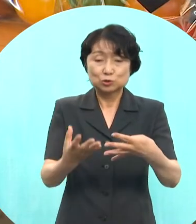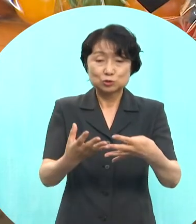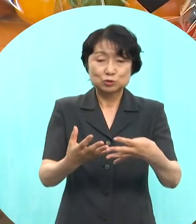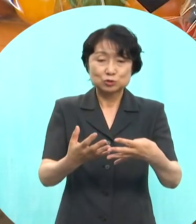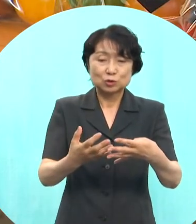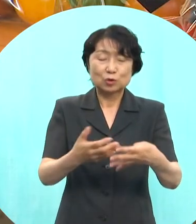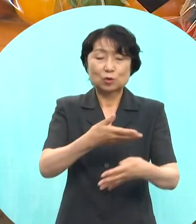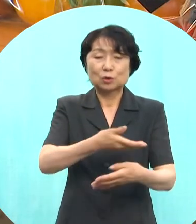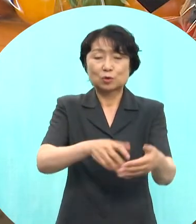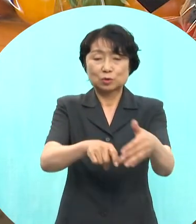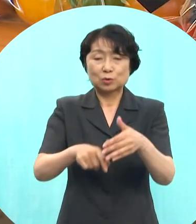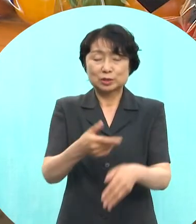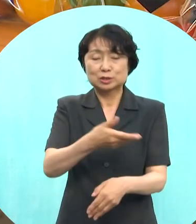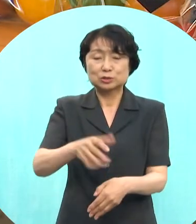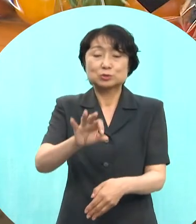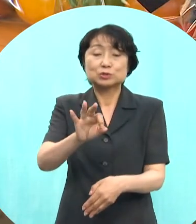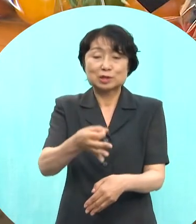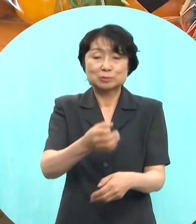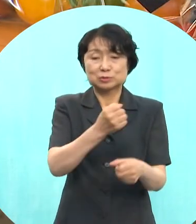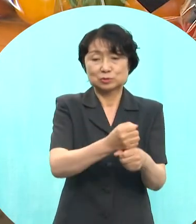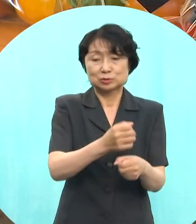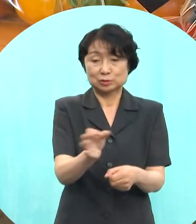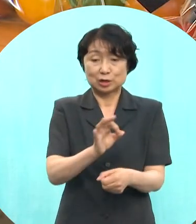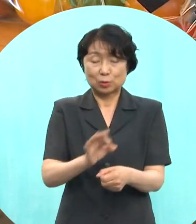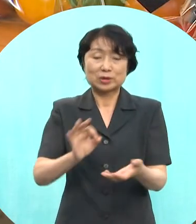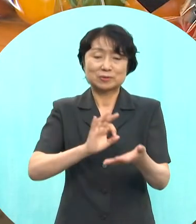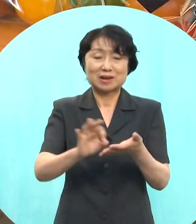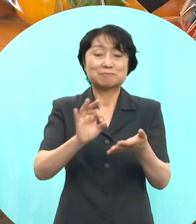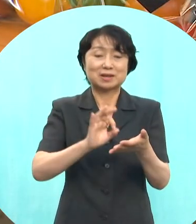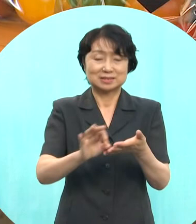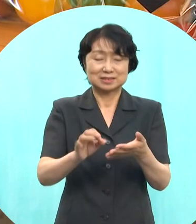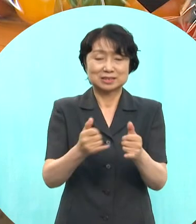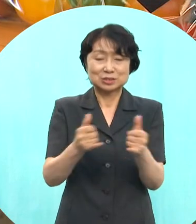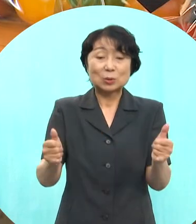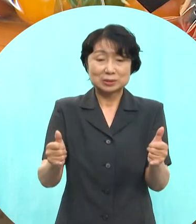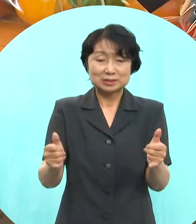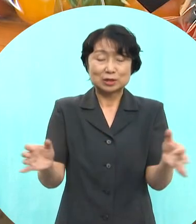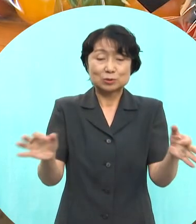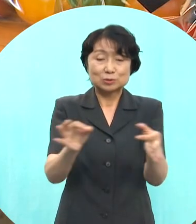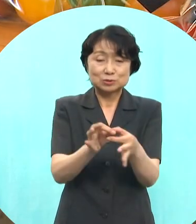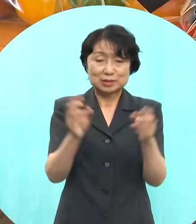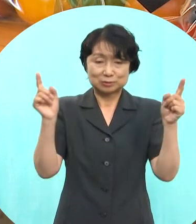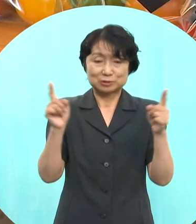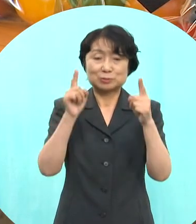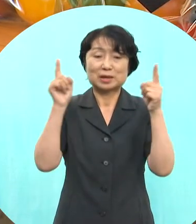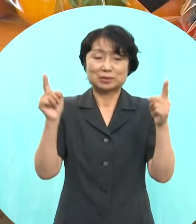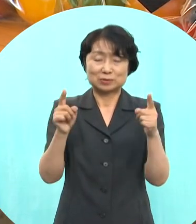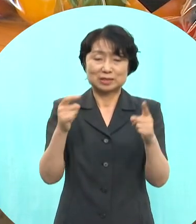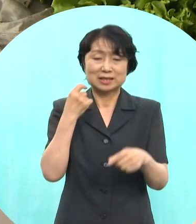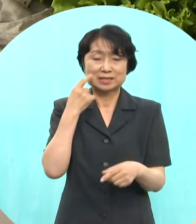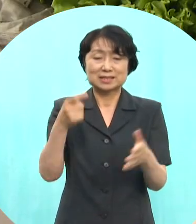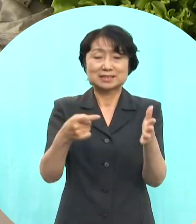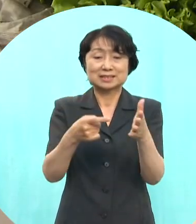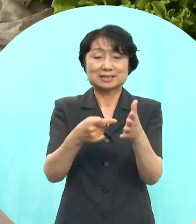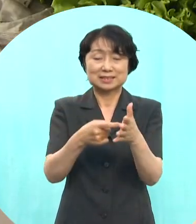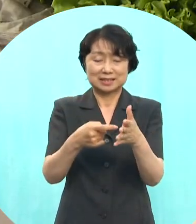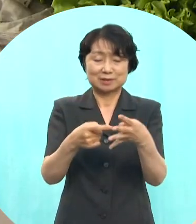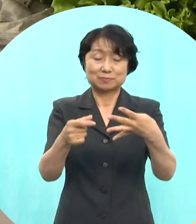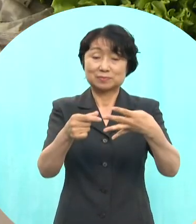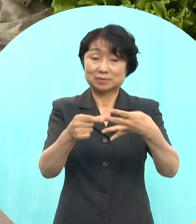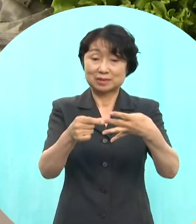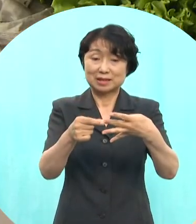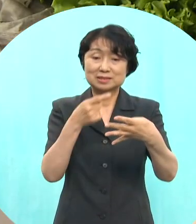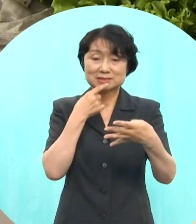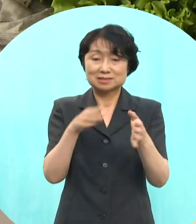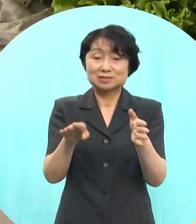市内の旬の農林水産物や加工品を販売し消費者をつなぐイベントで月に1